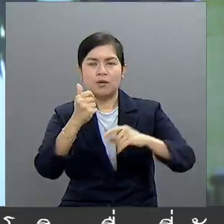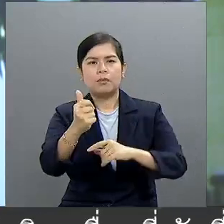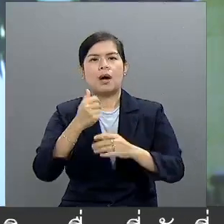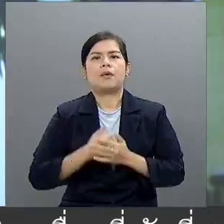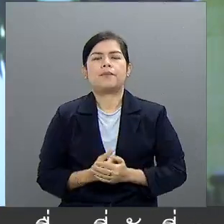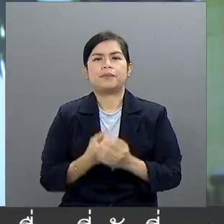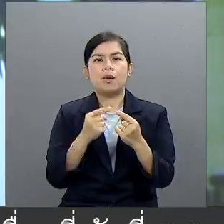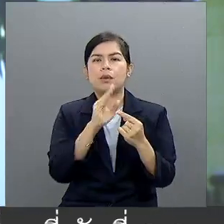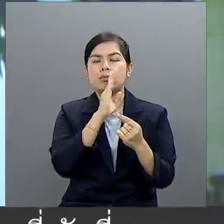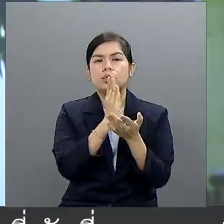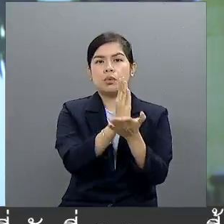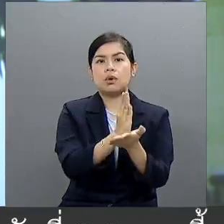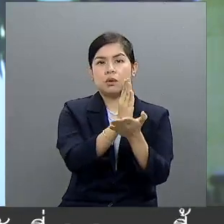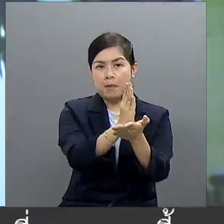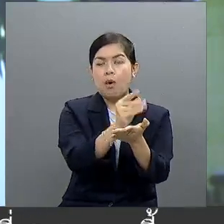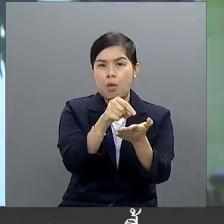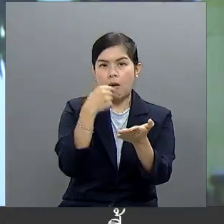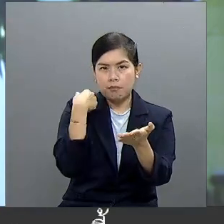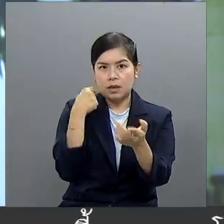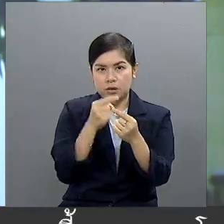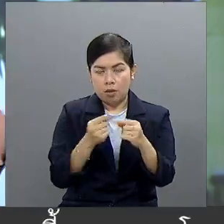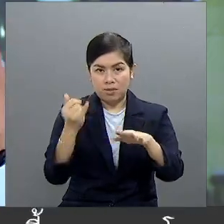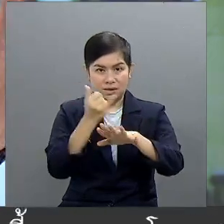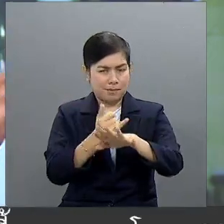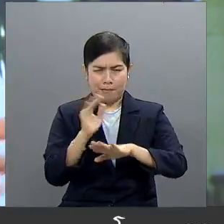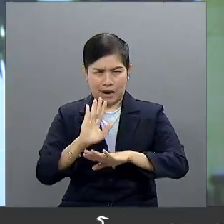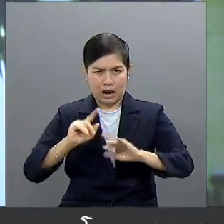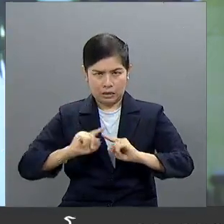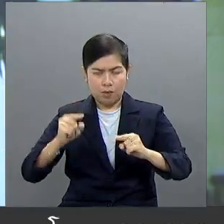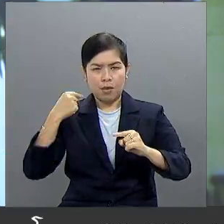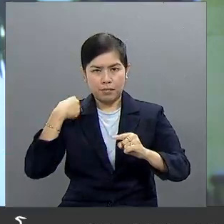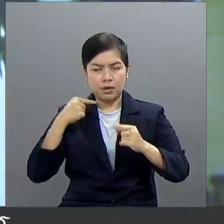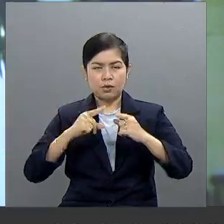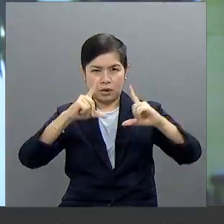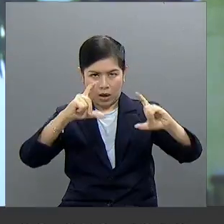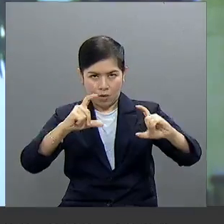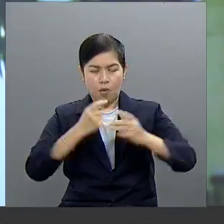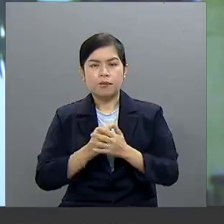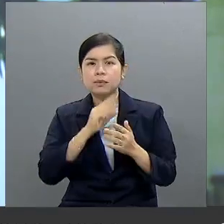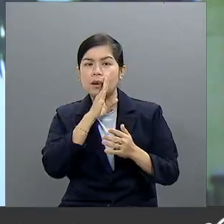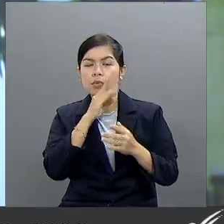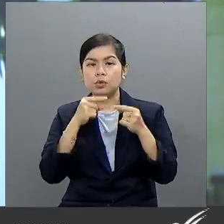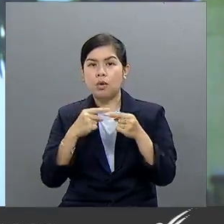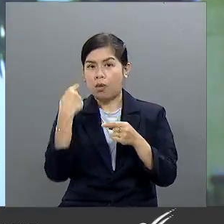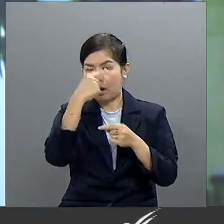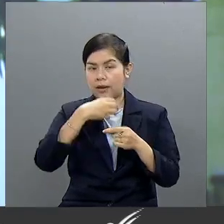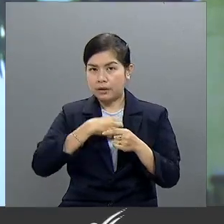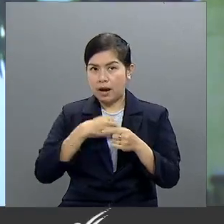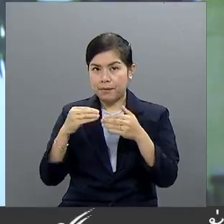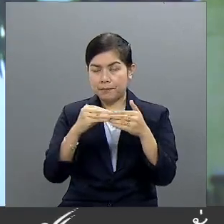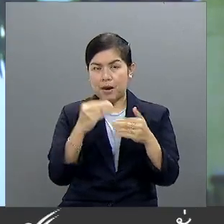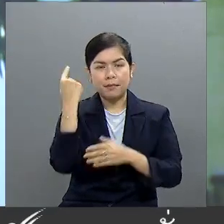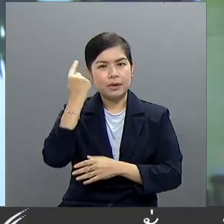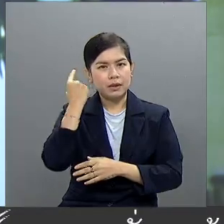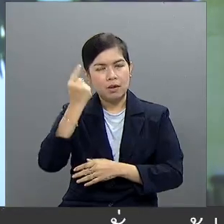ไม่ได้ขึ้นถ่ายรูปได้อย่างเดียวแต่ถ้าใครจะล่องเรือก็มีบริการเป็นเรือนำเที่ยวให้ได้ชมให้ได้เที่ยวด้วยเช่นเดียวกันนะคะ หิ